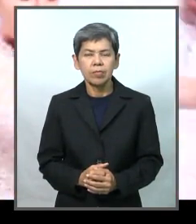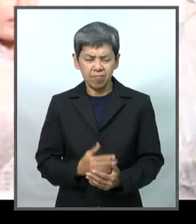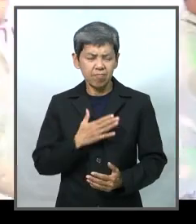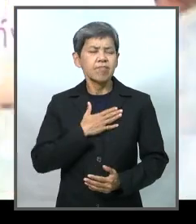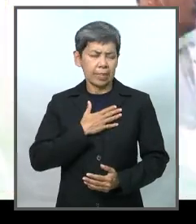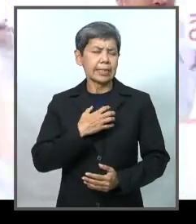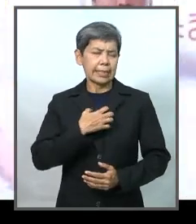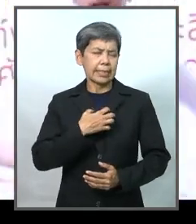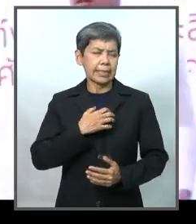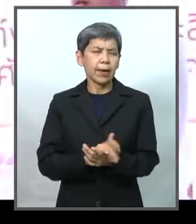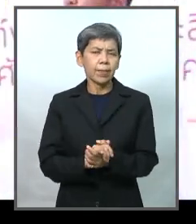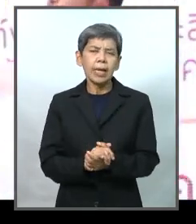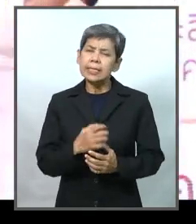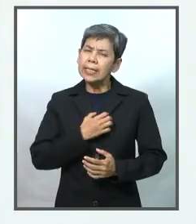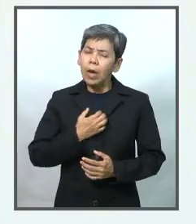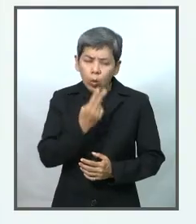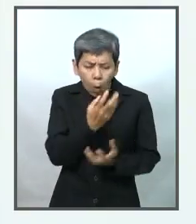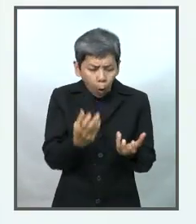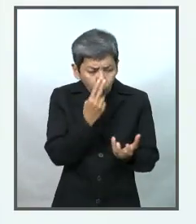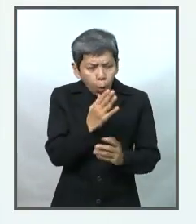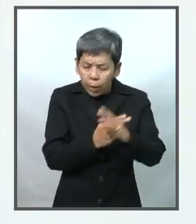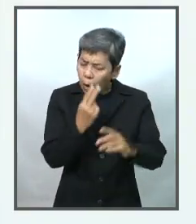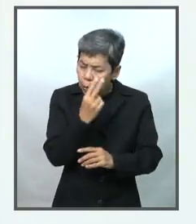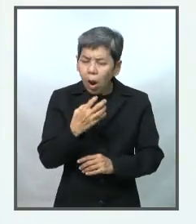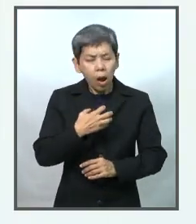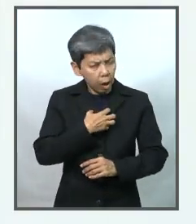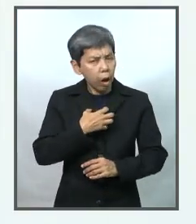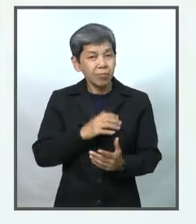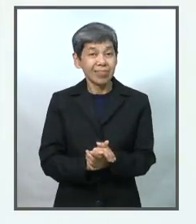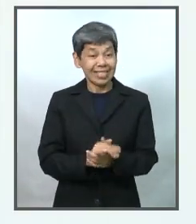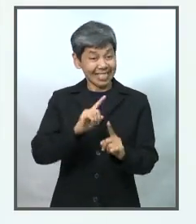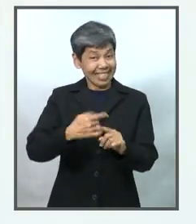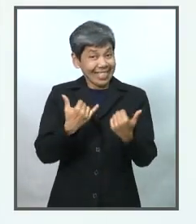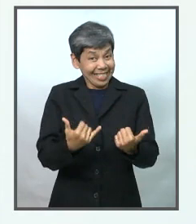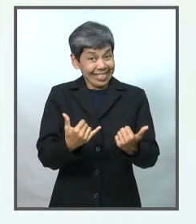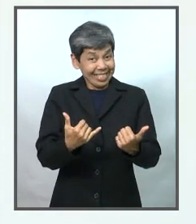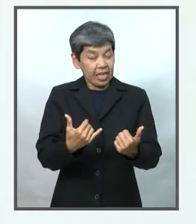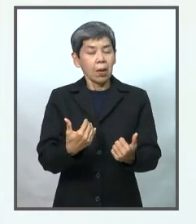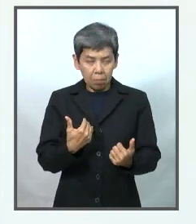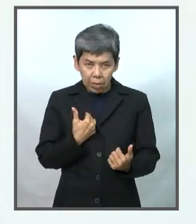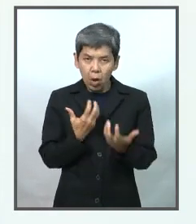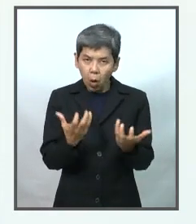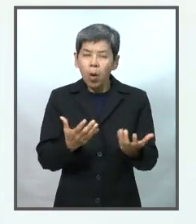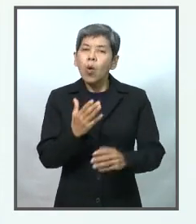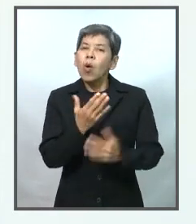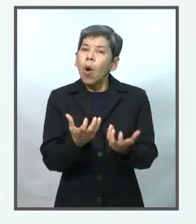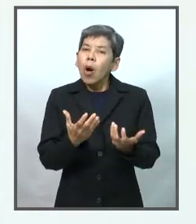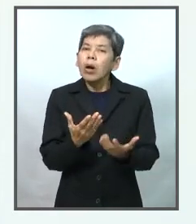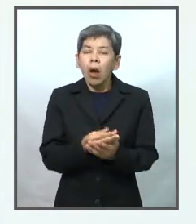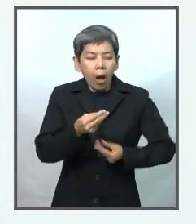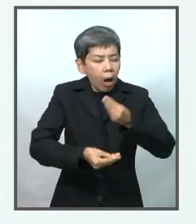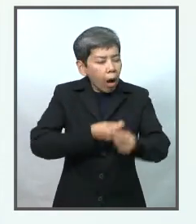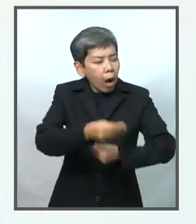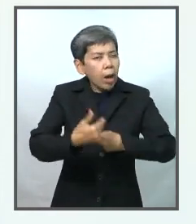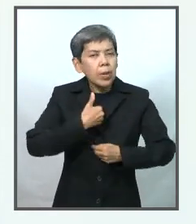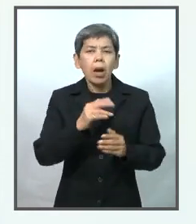คือก็อยากให้คนมารู้จักสินค้าคนพิการมากขึ้นเฉพาะในเดือนนี้นะครับมีงานสินค้าคนพิการนะครับไป